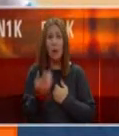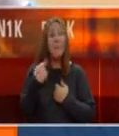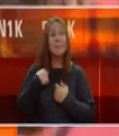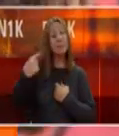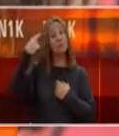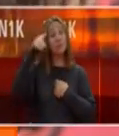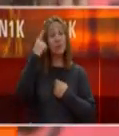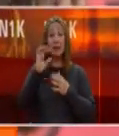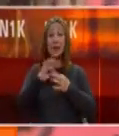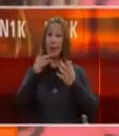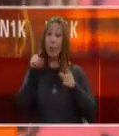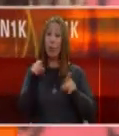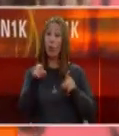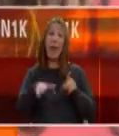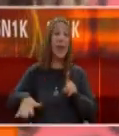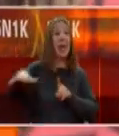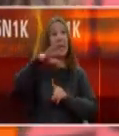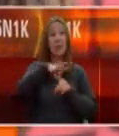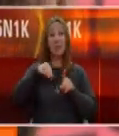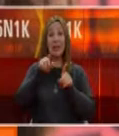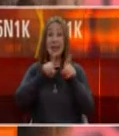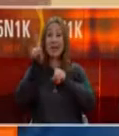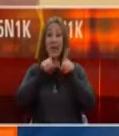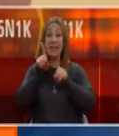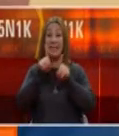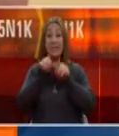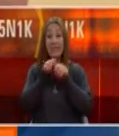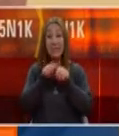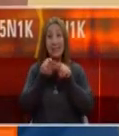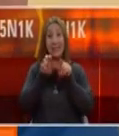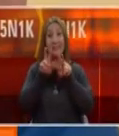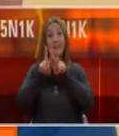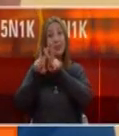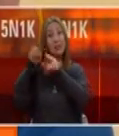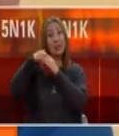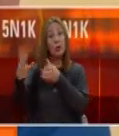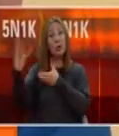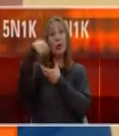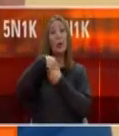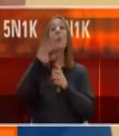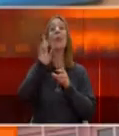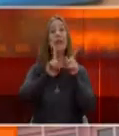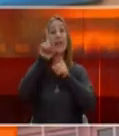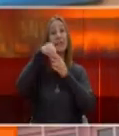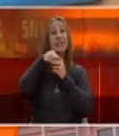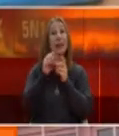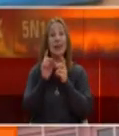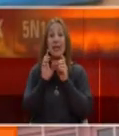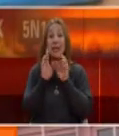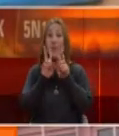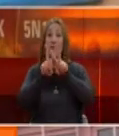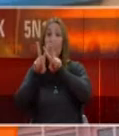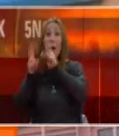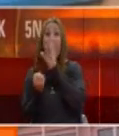de neden bunların hepsini bir internet sitesi platformu altında toplamıyoruz diye düşünüp bir internet sitesi açmaya karar